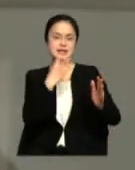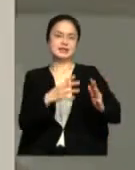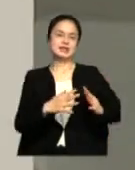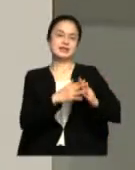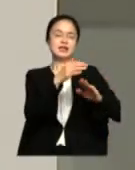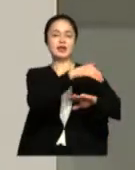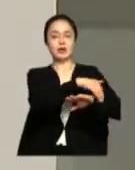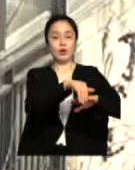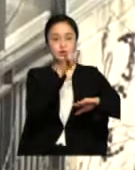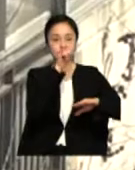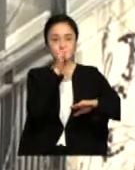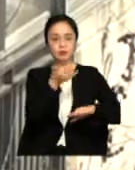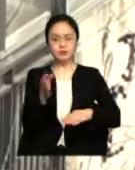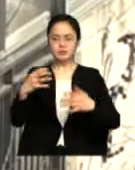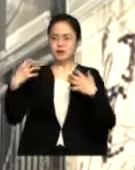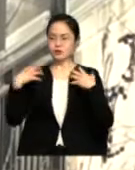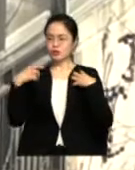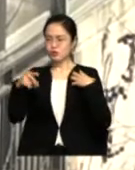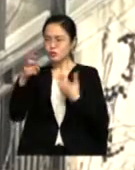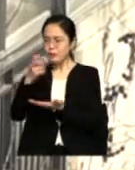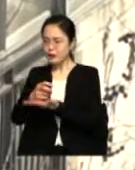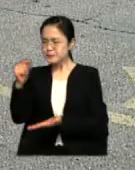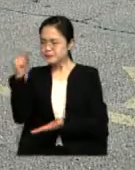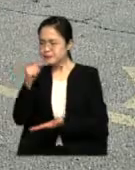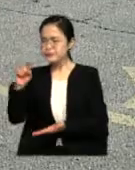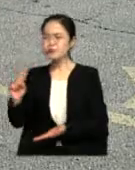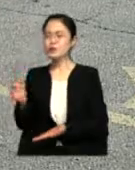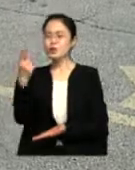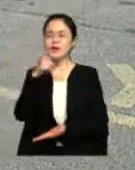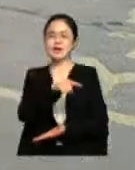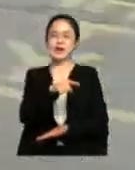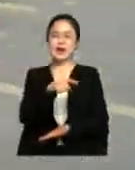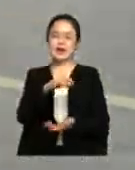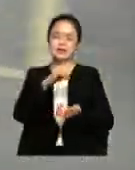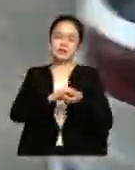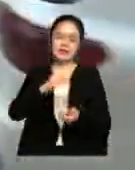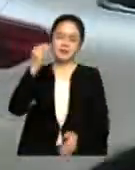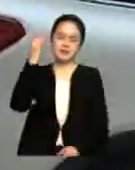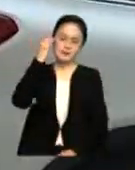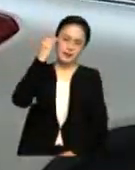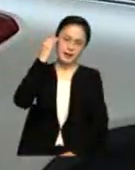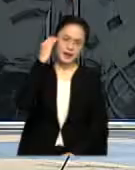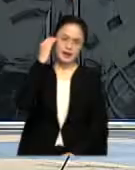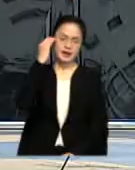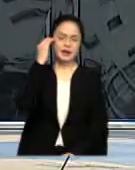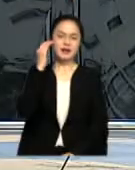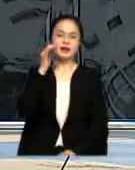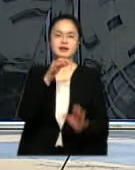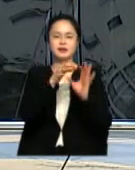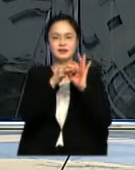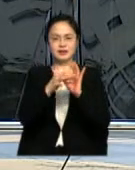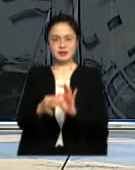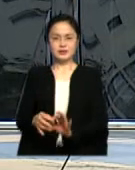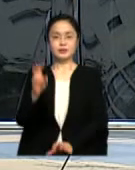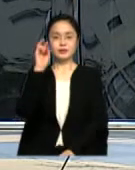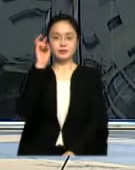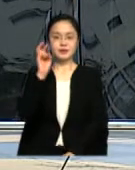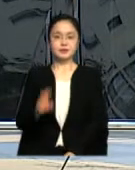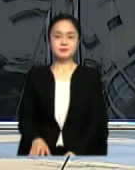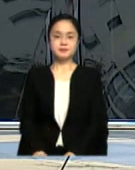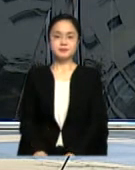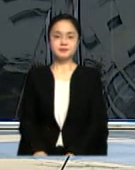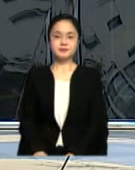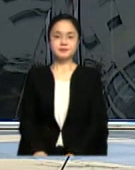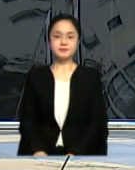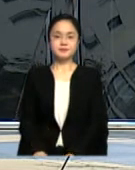의지가 확고한 만큼 재건축 연한 올해 아빠 또 어 정부 간 갈등은 이어질 전망입니다 drive 서울 경기 케이블 길이